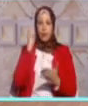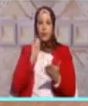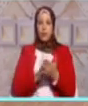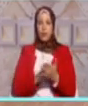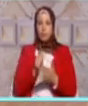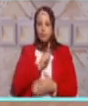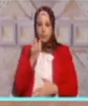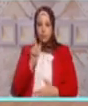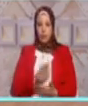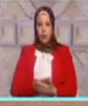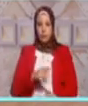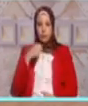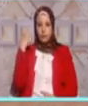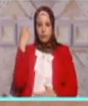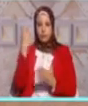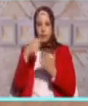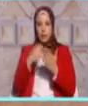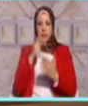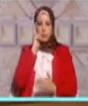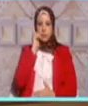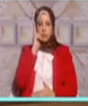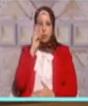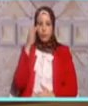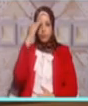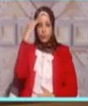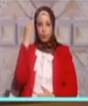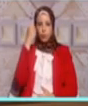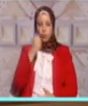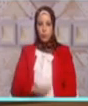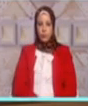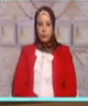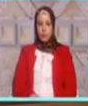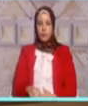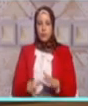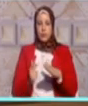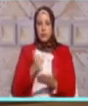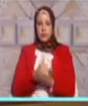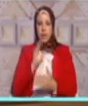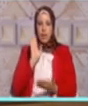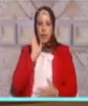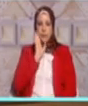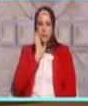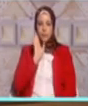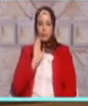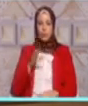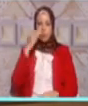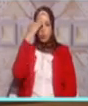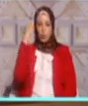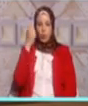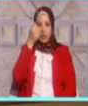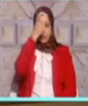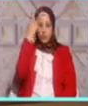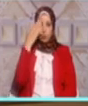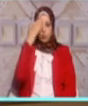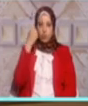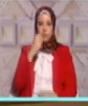جدا. الكاتب الصحفي الاستاذ سيد مصطفى، مدير تحرير الاهرام المسائي ورئيس قسم التعليم، بشكر حضرتك يا فندم، الف شكر.